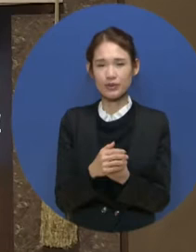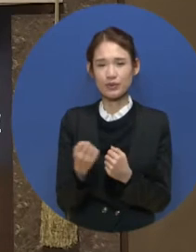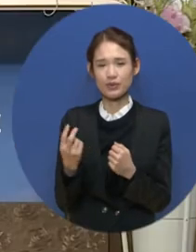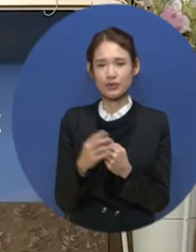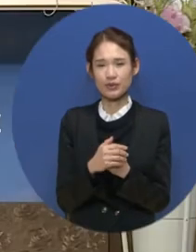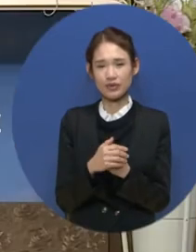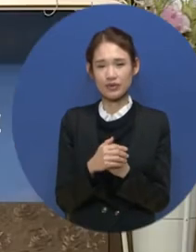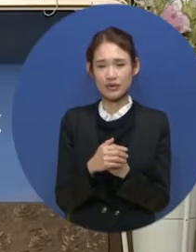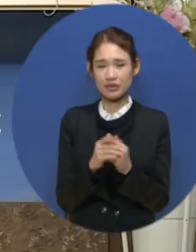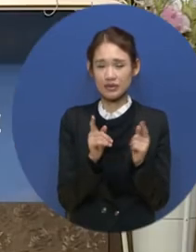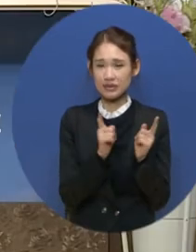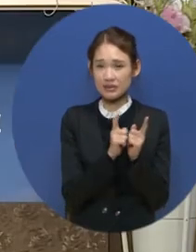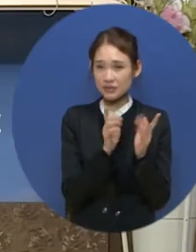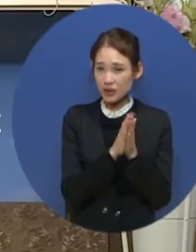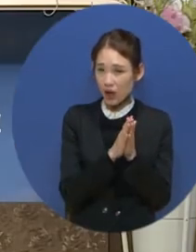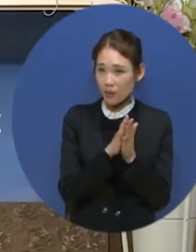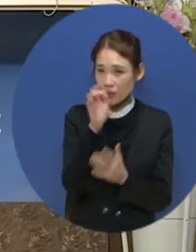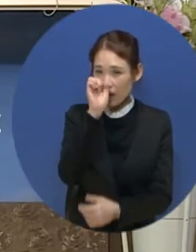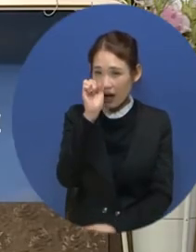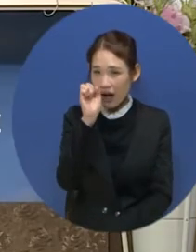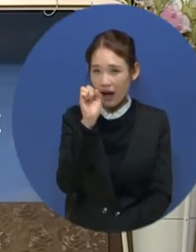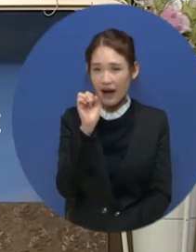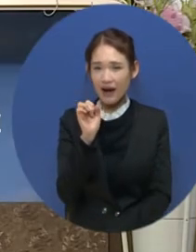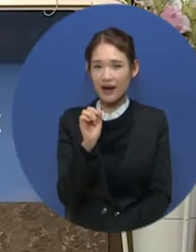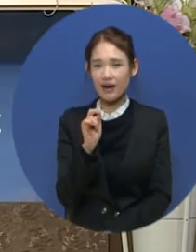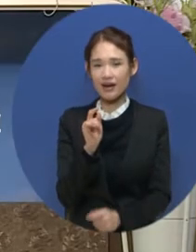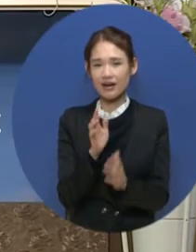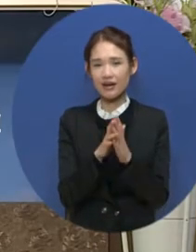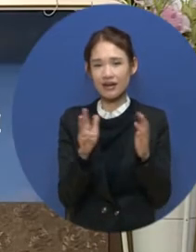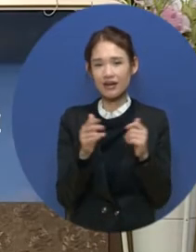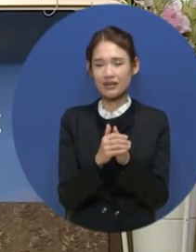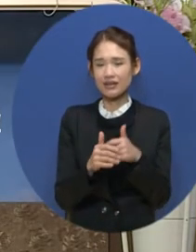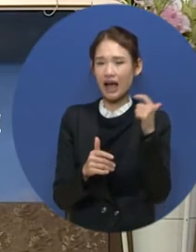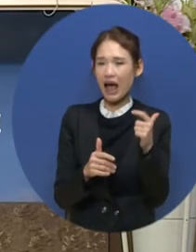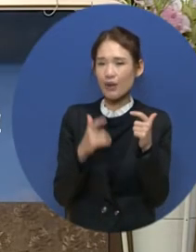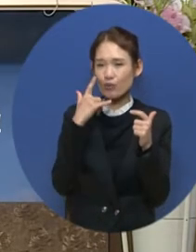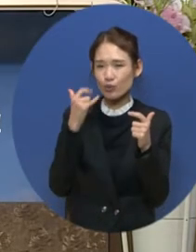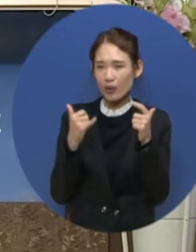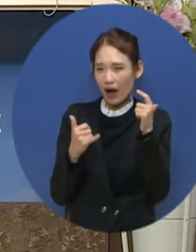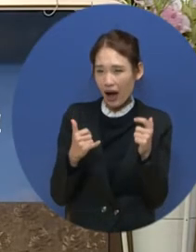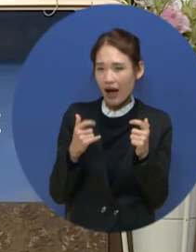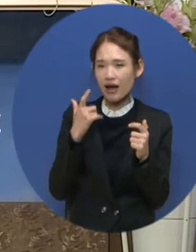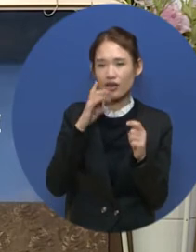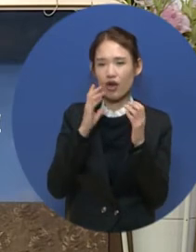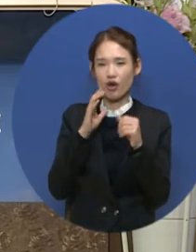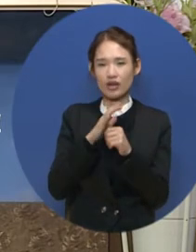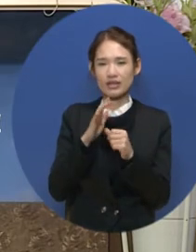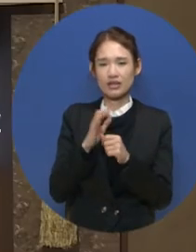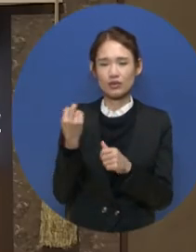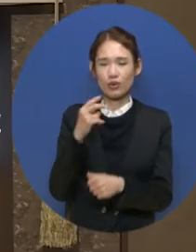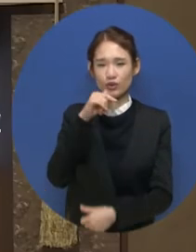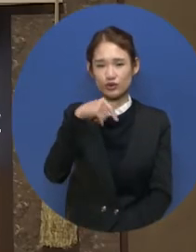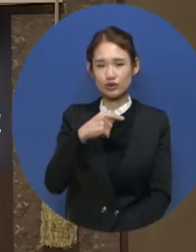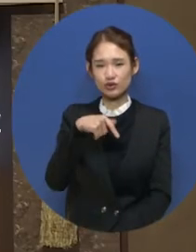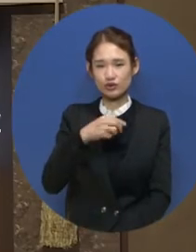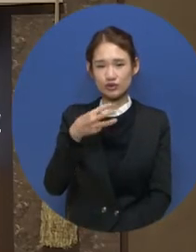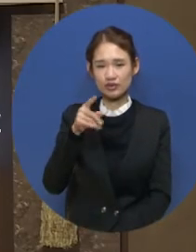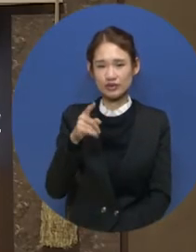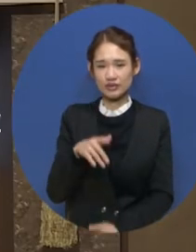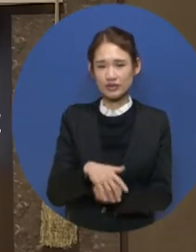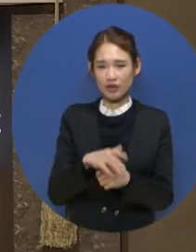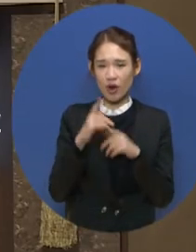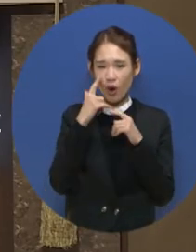그 다음 회 사 자 분들이 당사가 저한테 좋아하는 것은 강한 부부 강한 어린 이해와 이선우 젤 입니다 가 한부모 강한